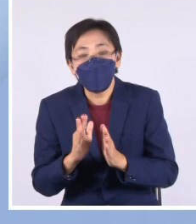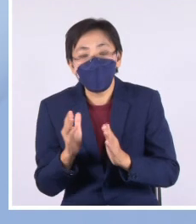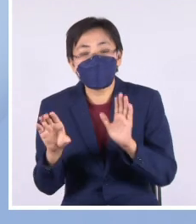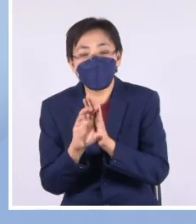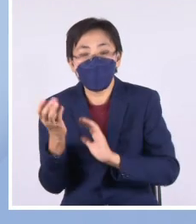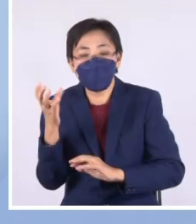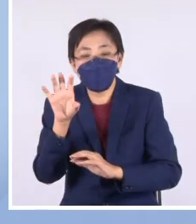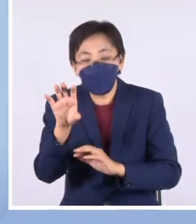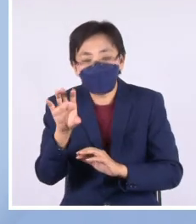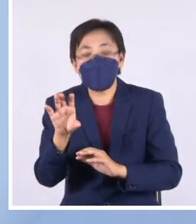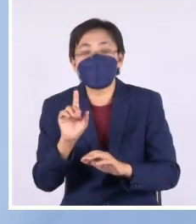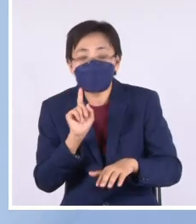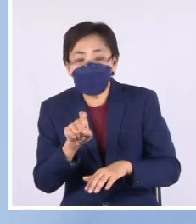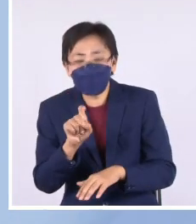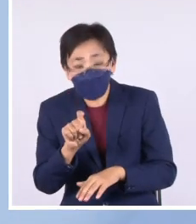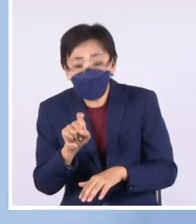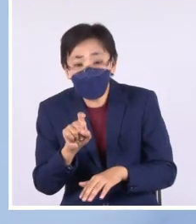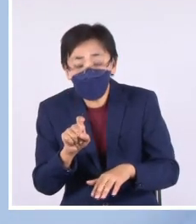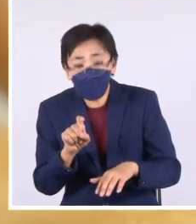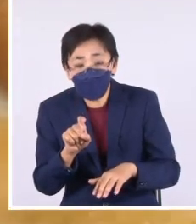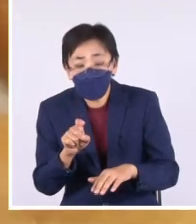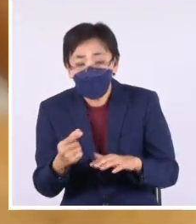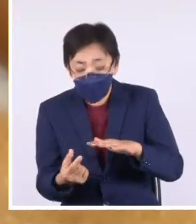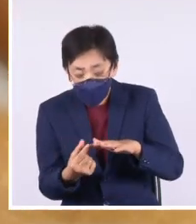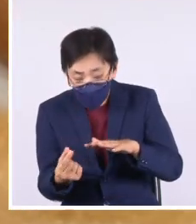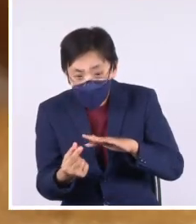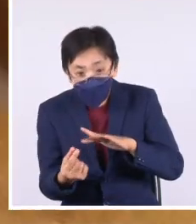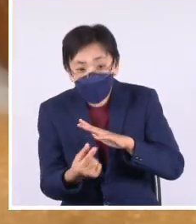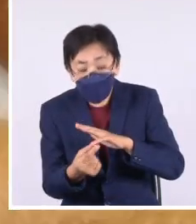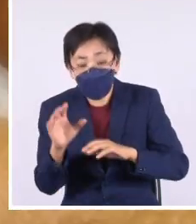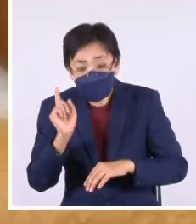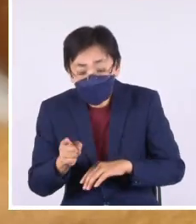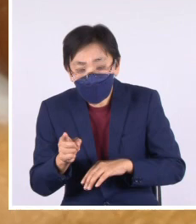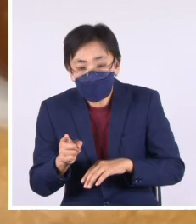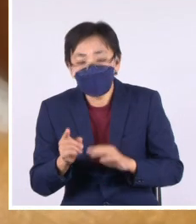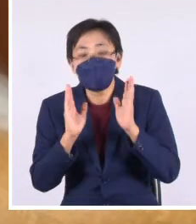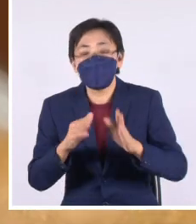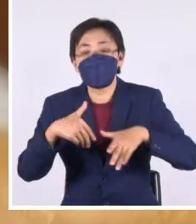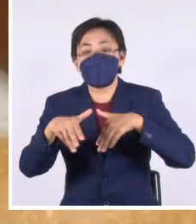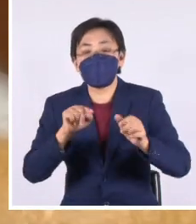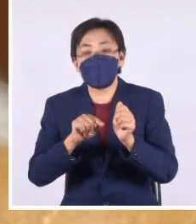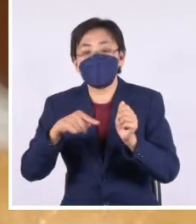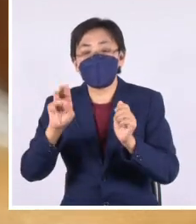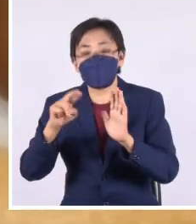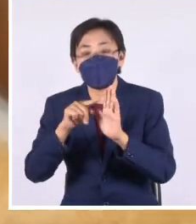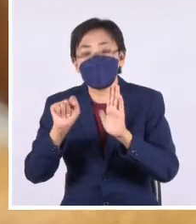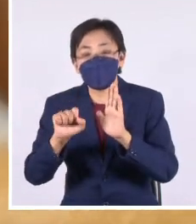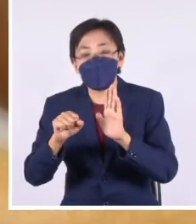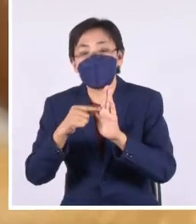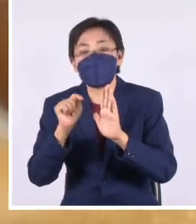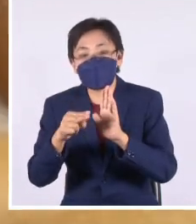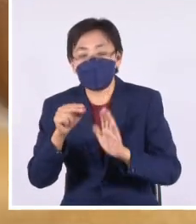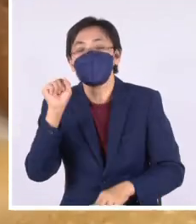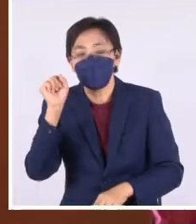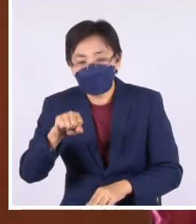แล้วแล้วก็ไปถามเขาด้วยว่าเอาไปจริงหรือเปล่าชื่อว่าสุชาติขันดีเป็นชาวปราสาทยอมรับค่ะว่าตัวเองเป็นคนนำ